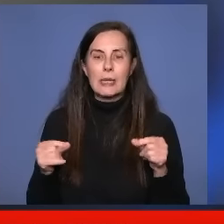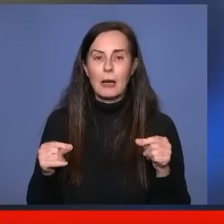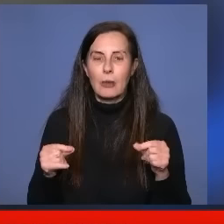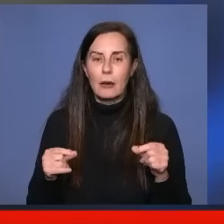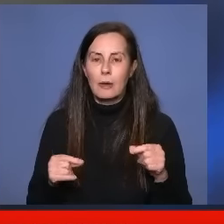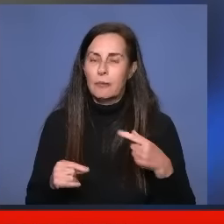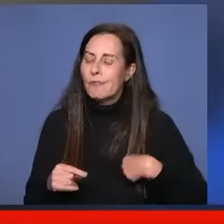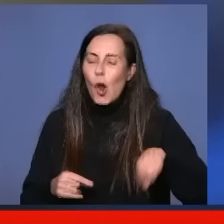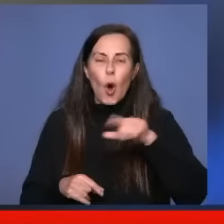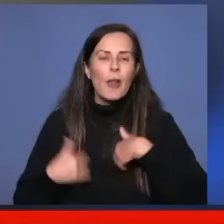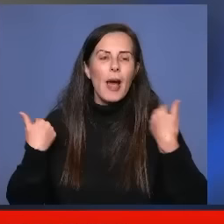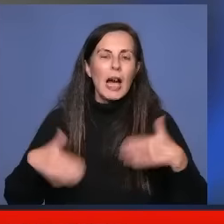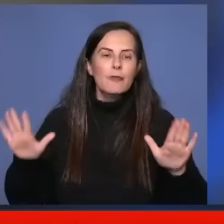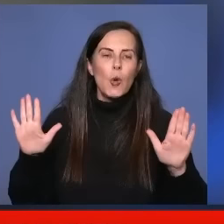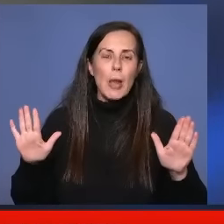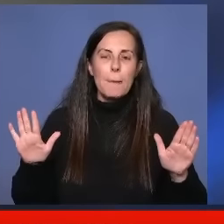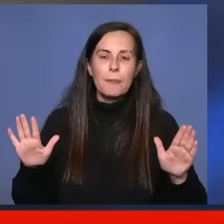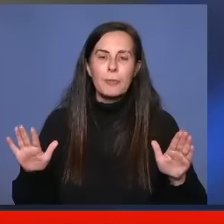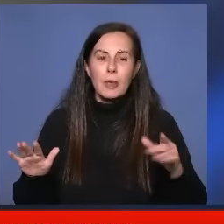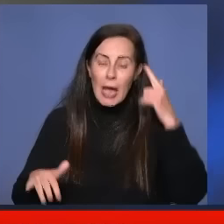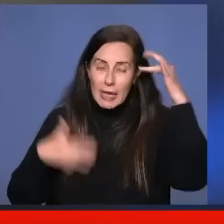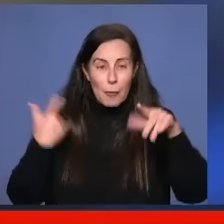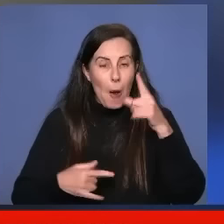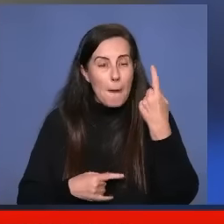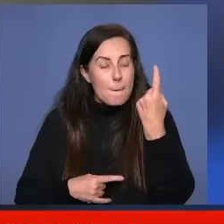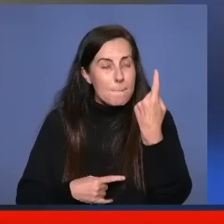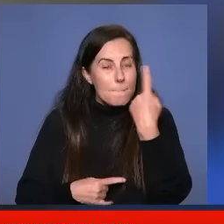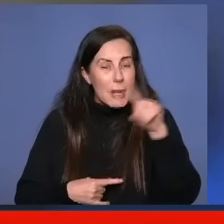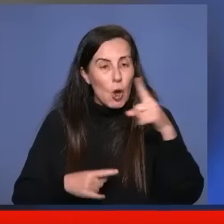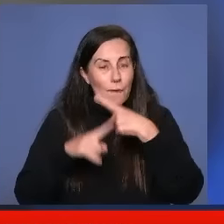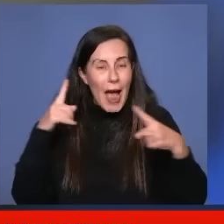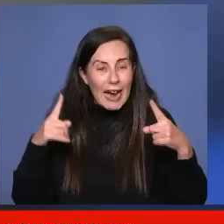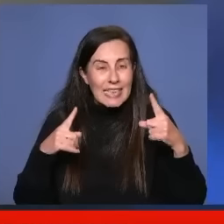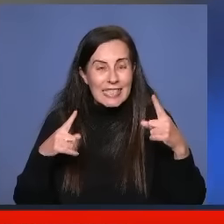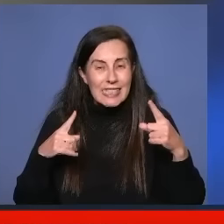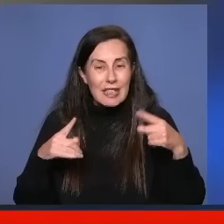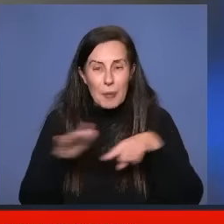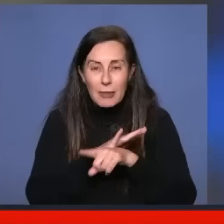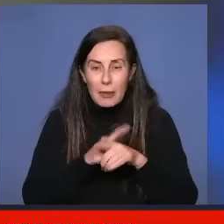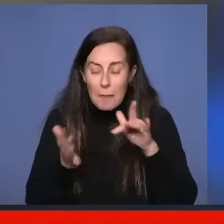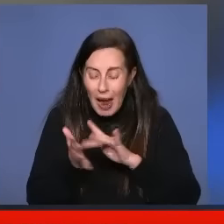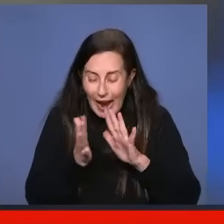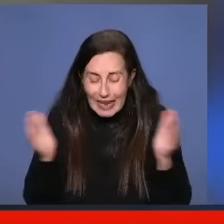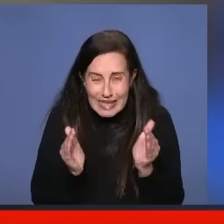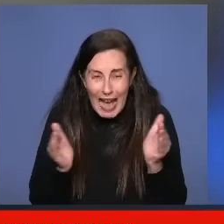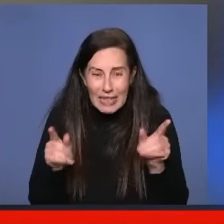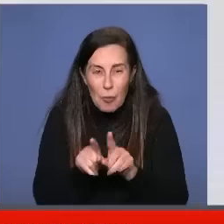all gonna wipe out. You imagine that 1.5 million refugees in a small area like